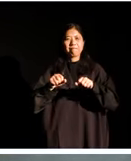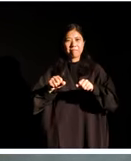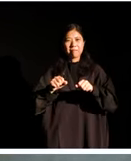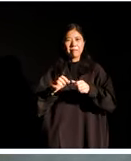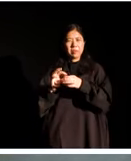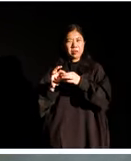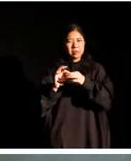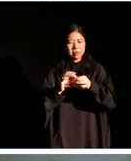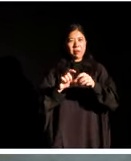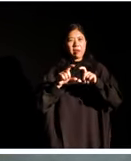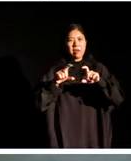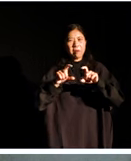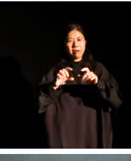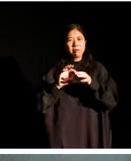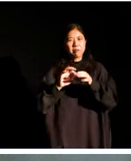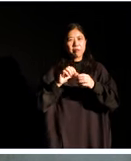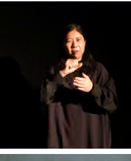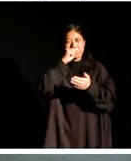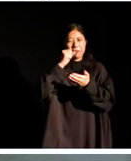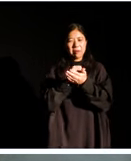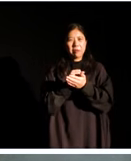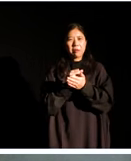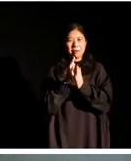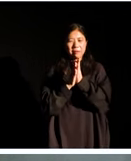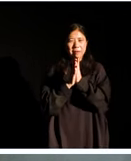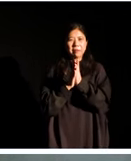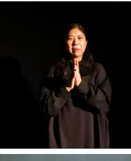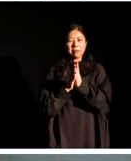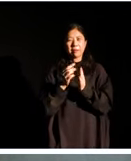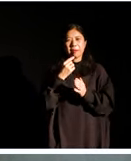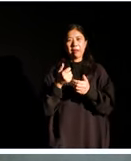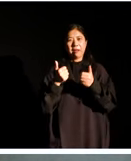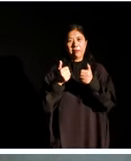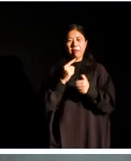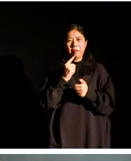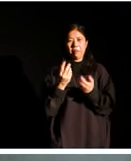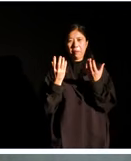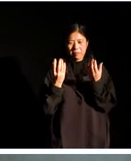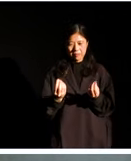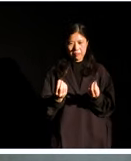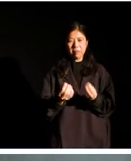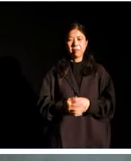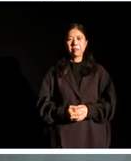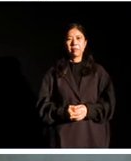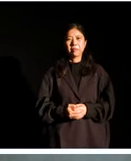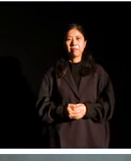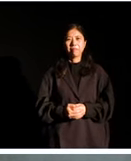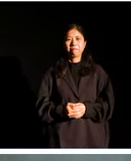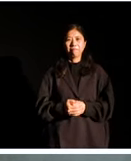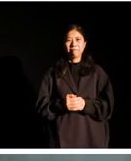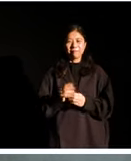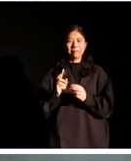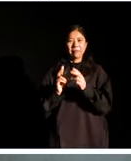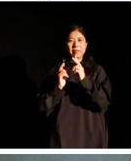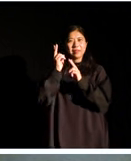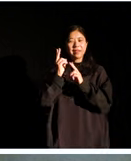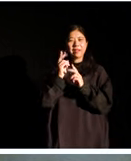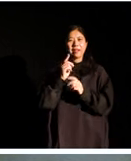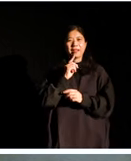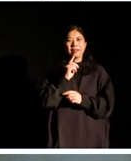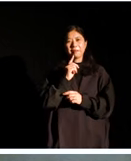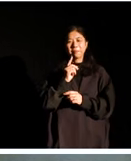平和がが1日も早く実現することを記念しまして私からのご挨拶といたします無数用一平